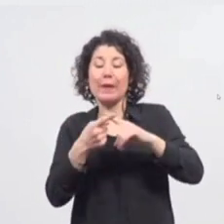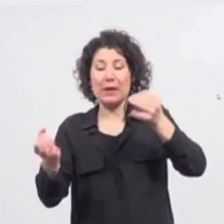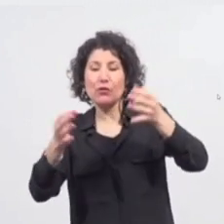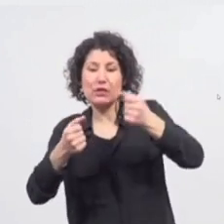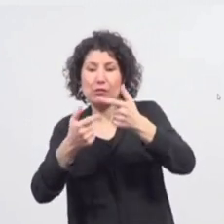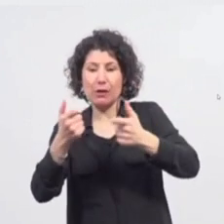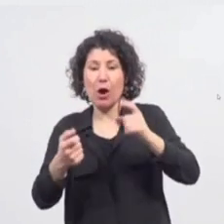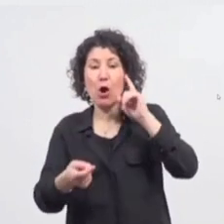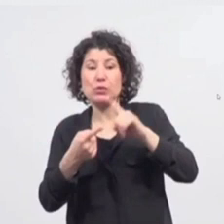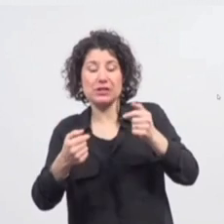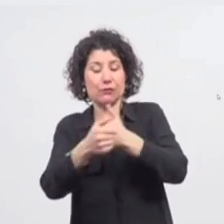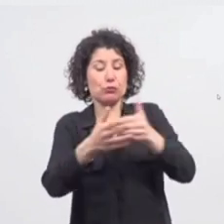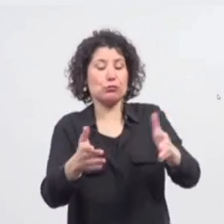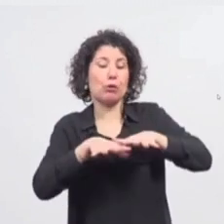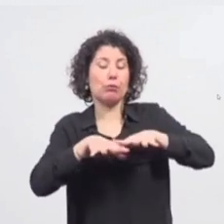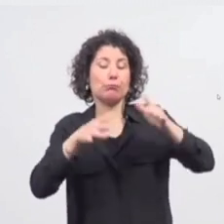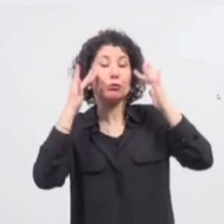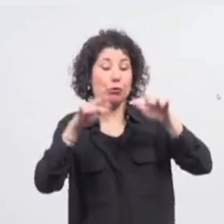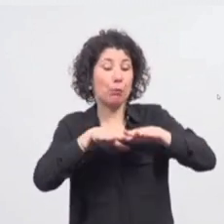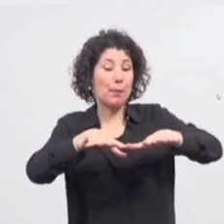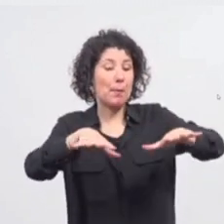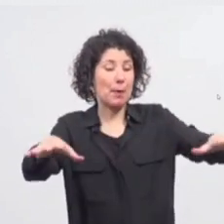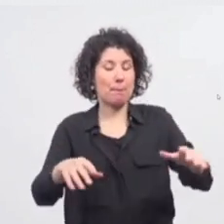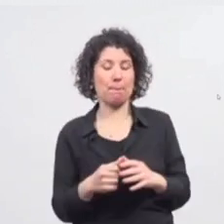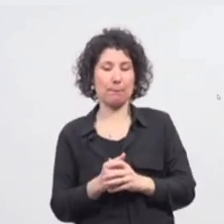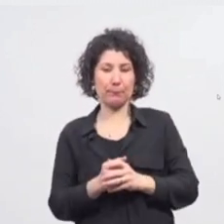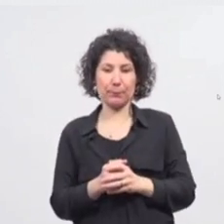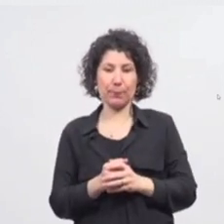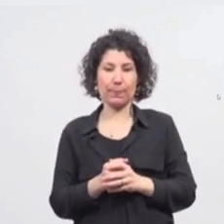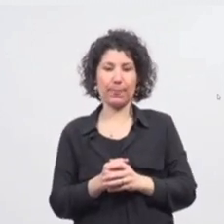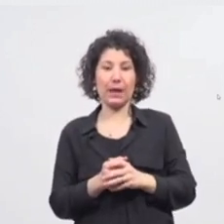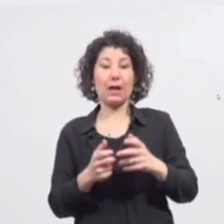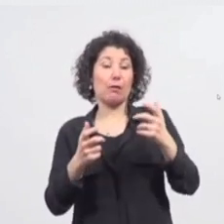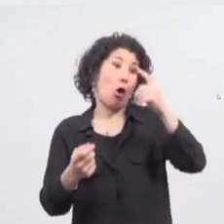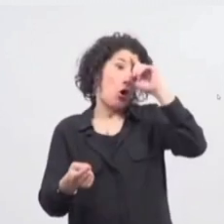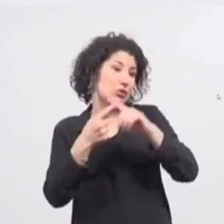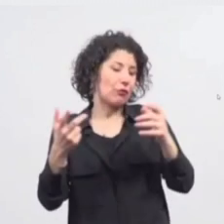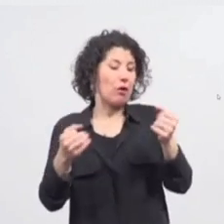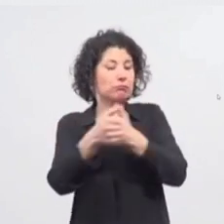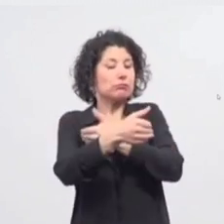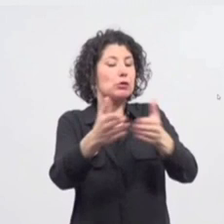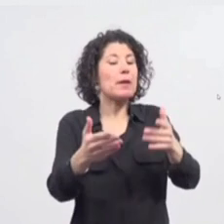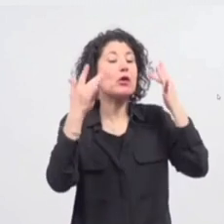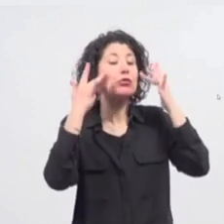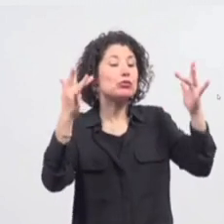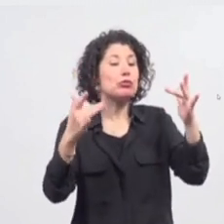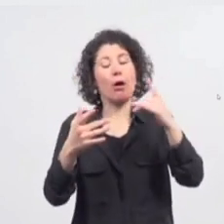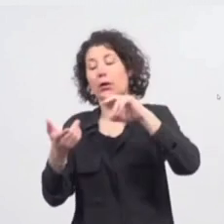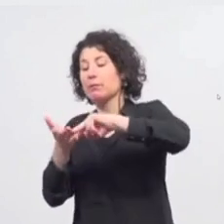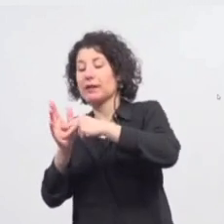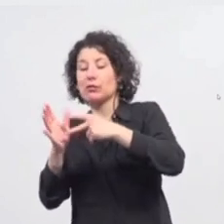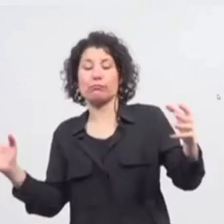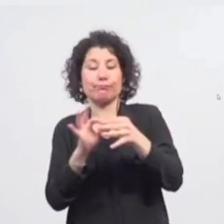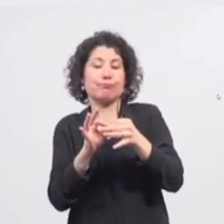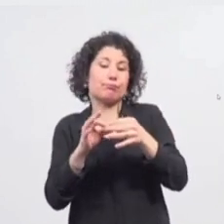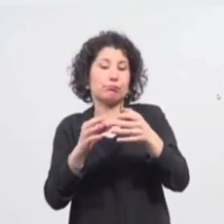ce qu'il y ait des écosystèmes d'innovation dans le domaine de la culture et qu'ils puissent être connectés parmi eux